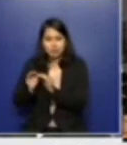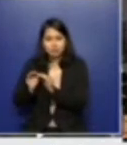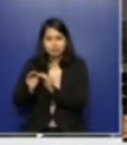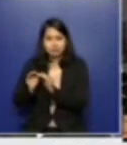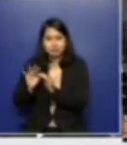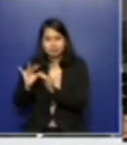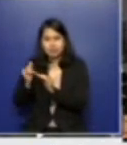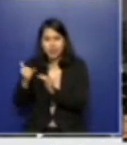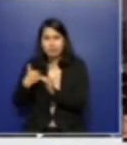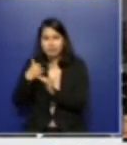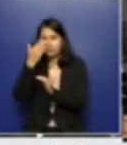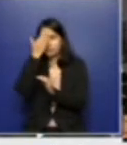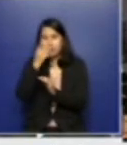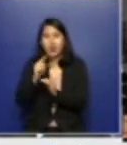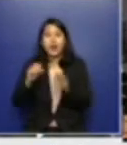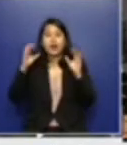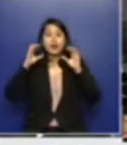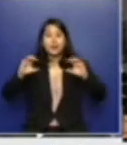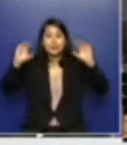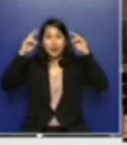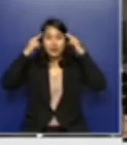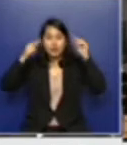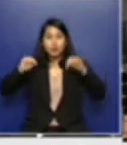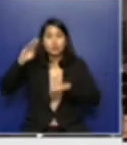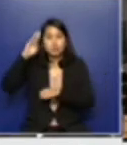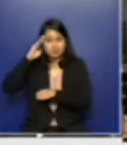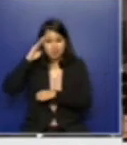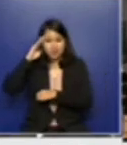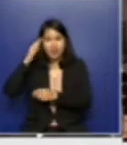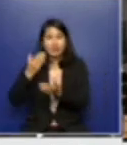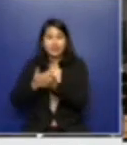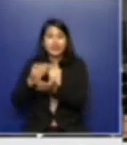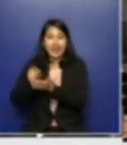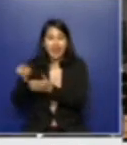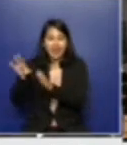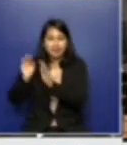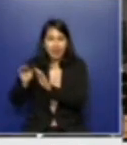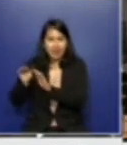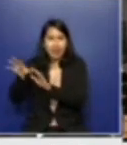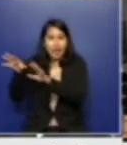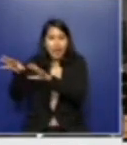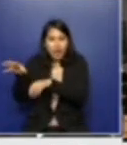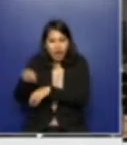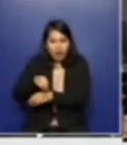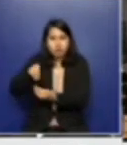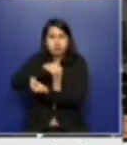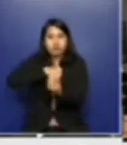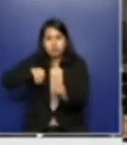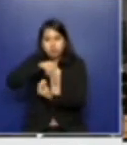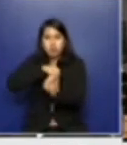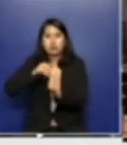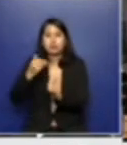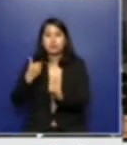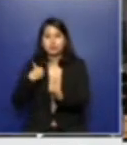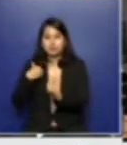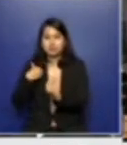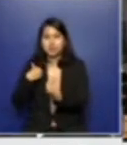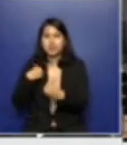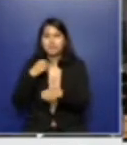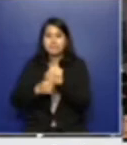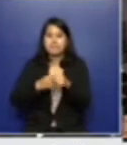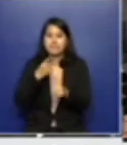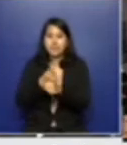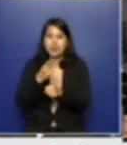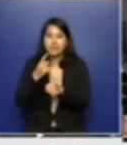ารัฐบาลพลเอกประยุทธ์ได้นำเงินคงคลังออกมาใช้ชดเชยรายได้ที่จัดเก็บได้ต่ำกว่าเป้าติดต่อกันหลายปีงบประม